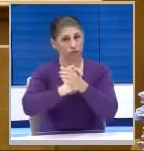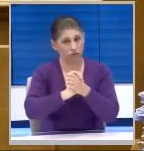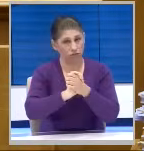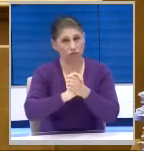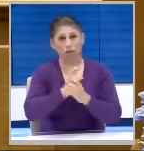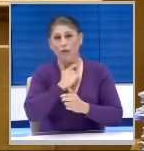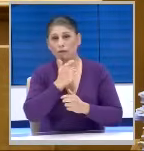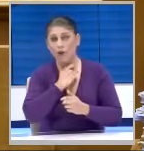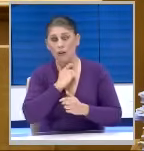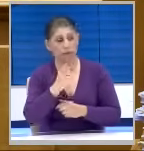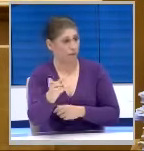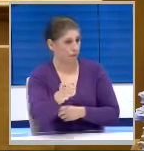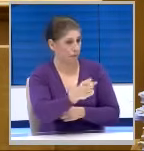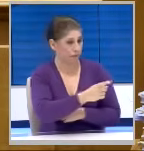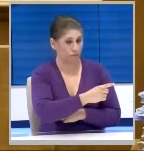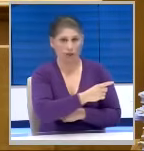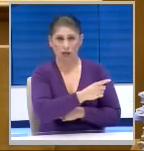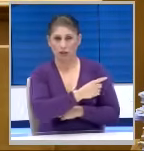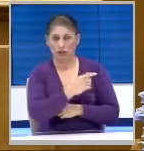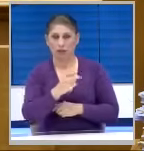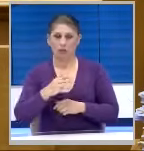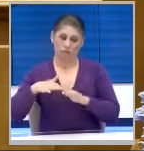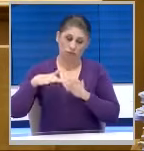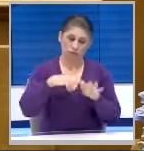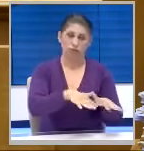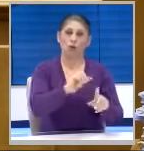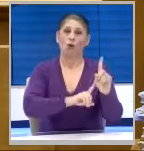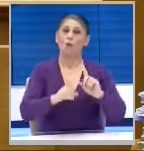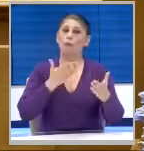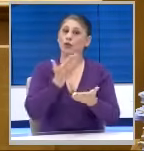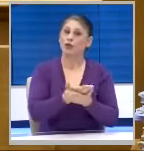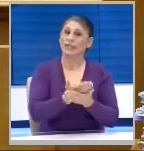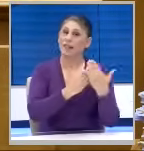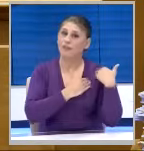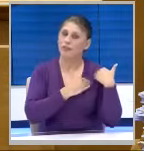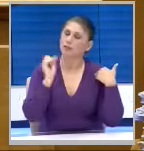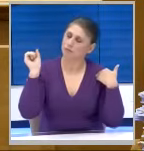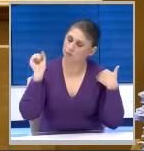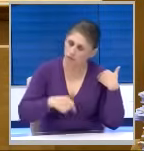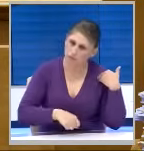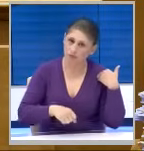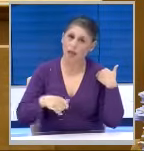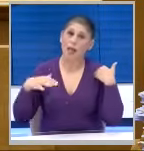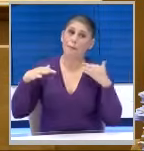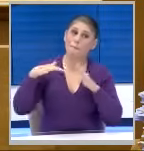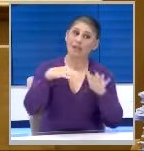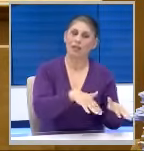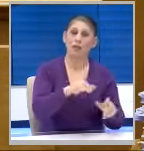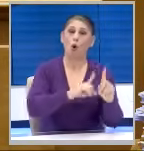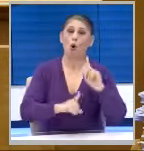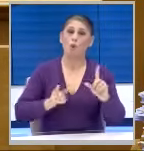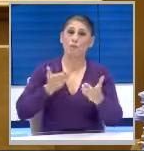του με αυτούς που και επιτίθενται σε όποιον του ζητά ευθύνες ναι επιτέθηκε σε όποιον ζητά